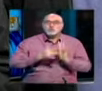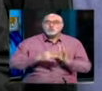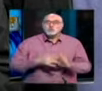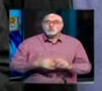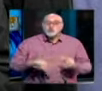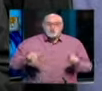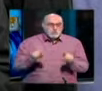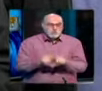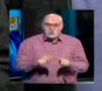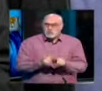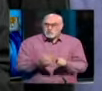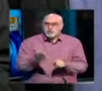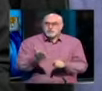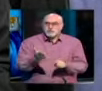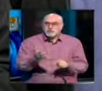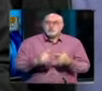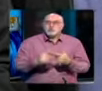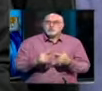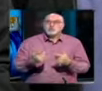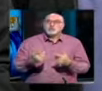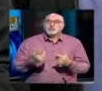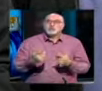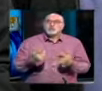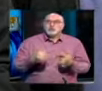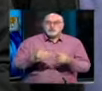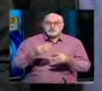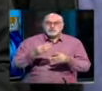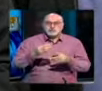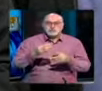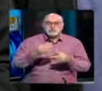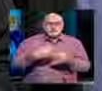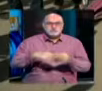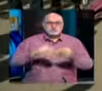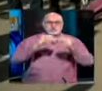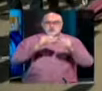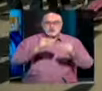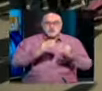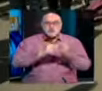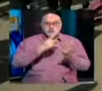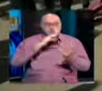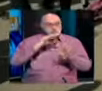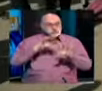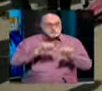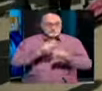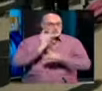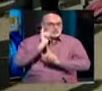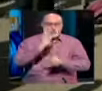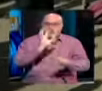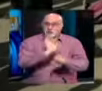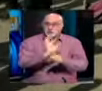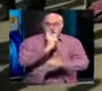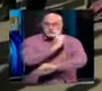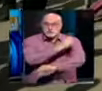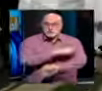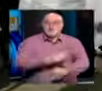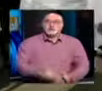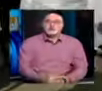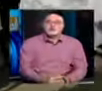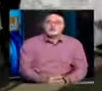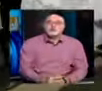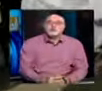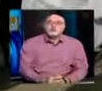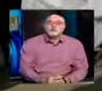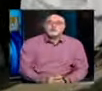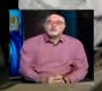الطواقم الطبية، هذا هو استكمال لجريمة الإبادة الجماعية. حرب إبادة تتواصل في ظل تحركات